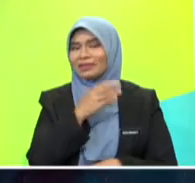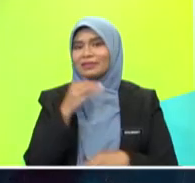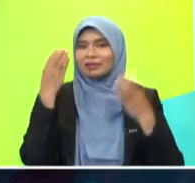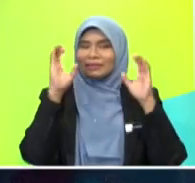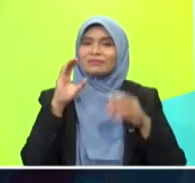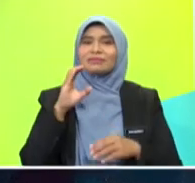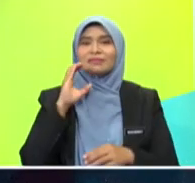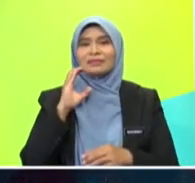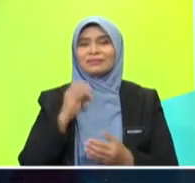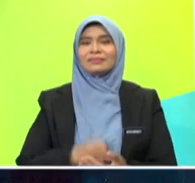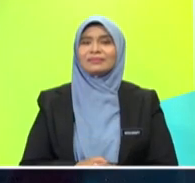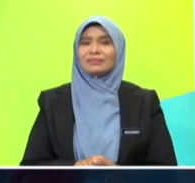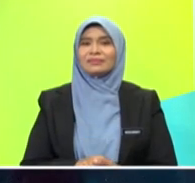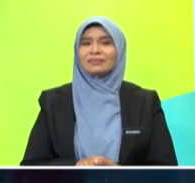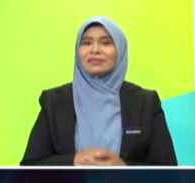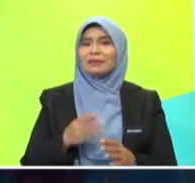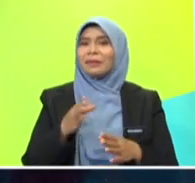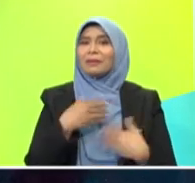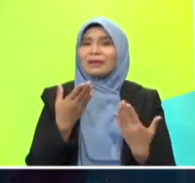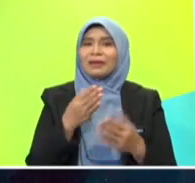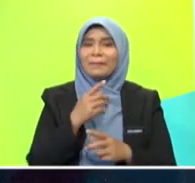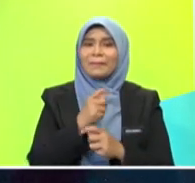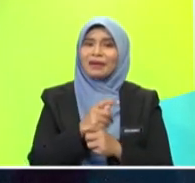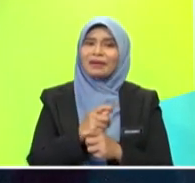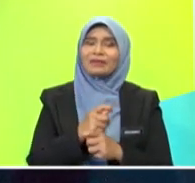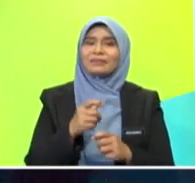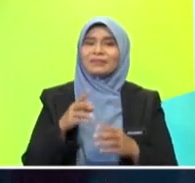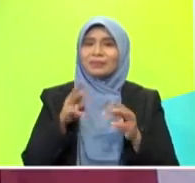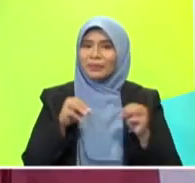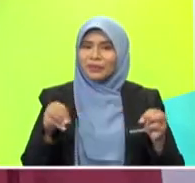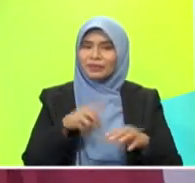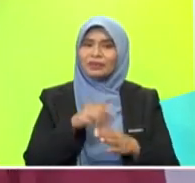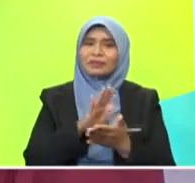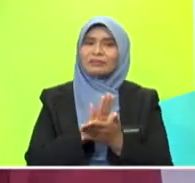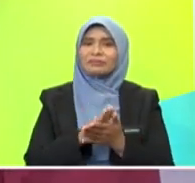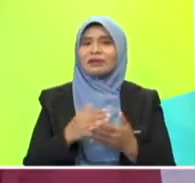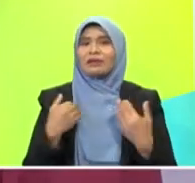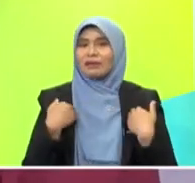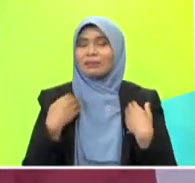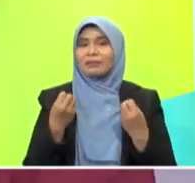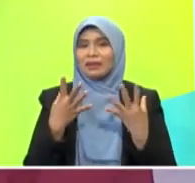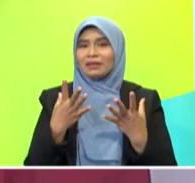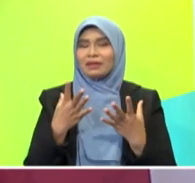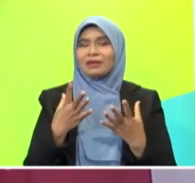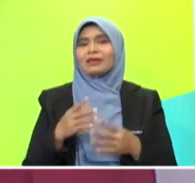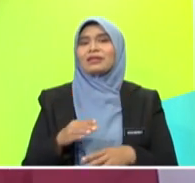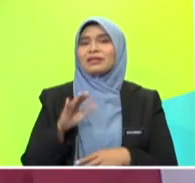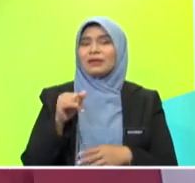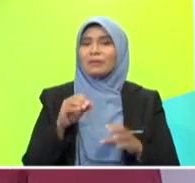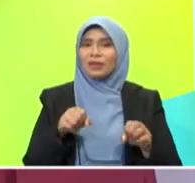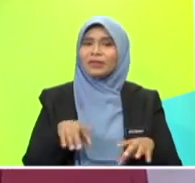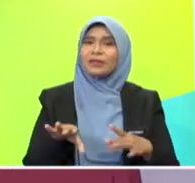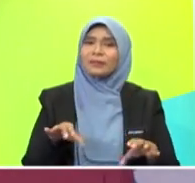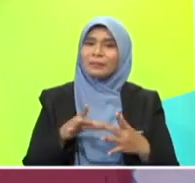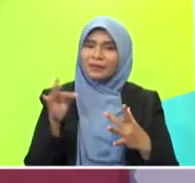dengan peranan-peranan murid di sekolah sebagai seorang murid ada banyak peranan-peranan yang kamu boleh pilih